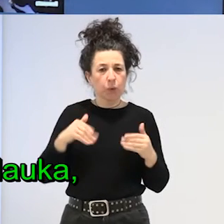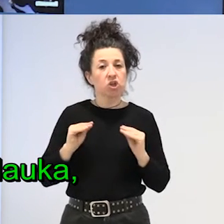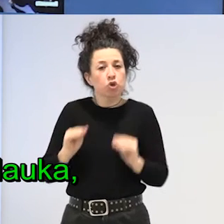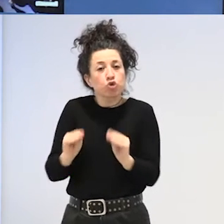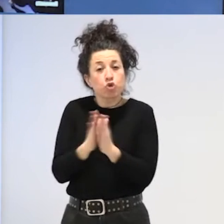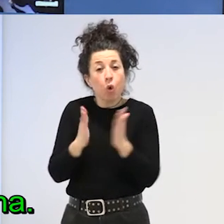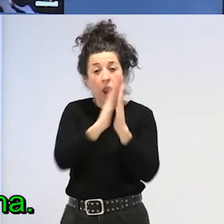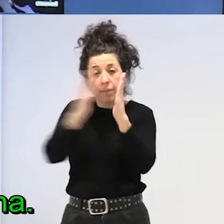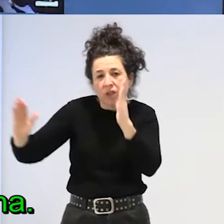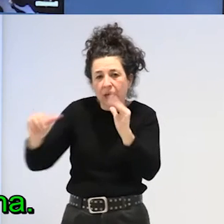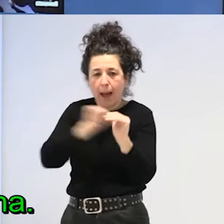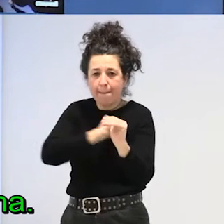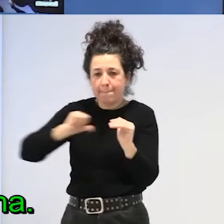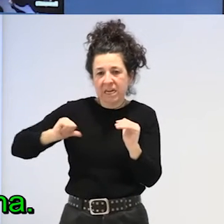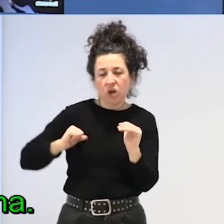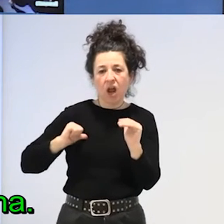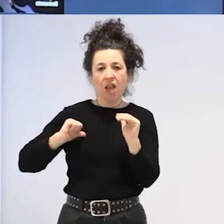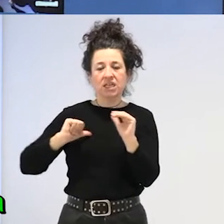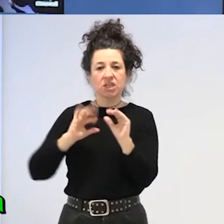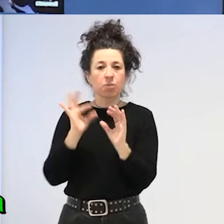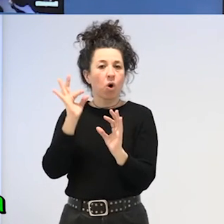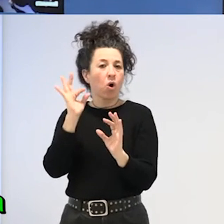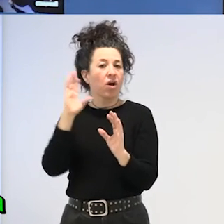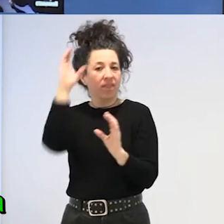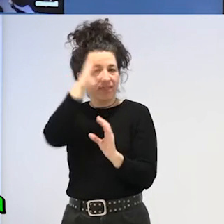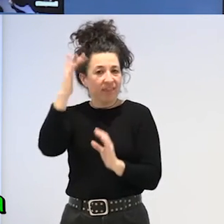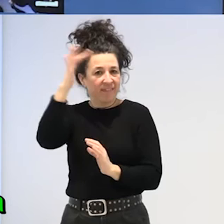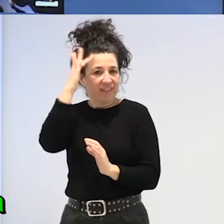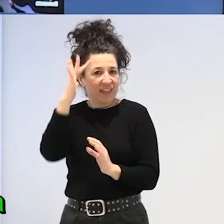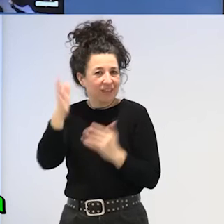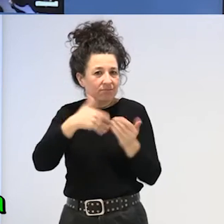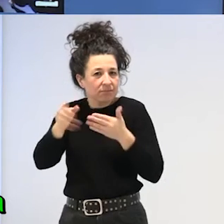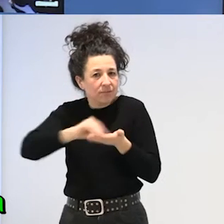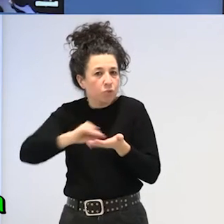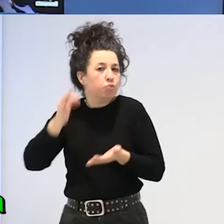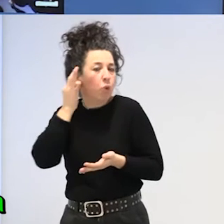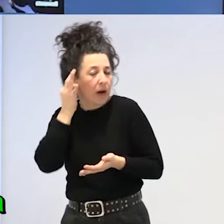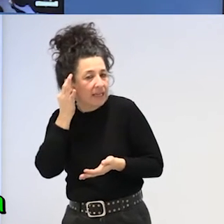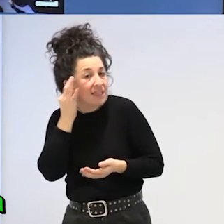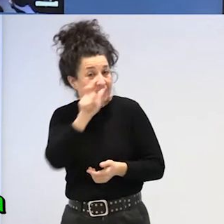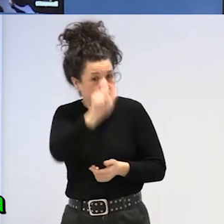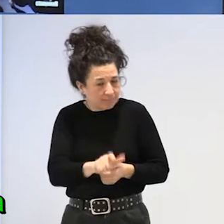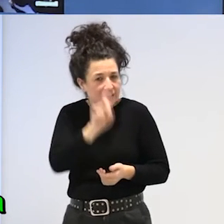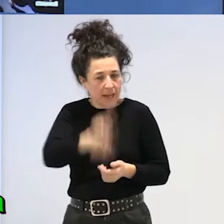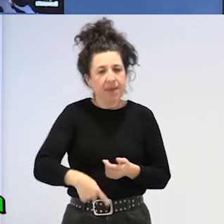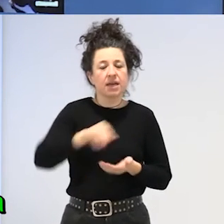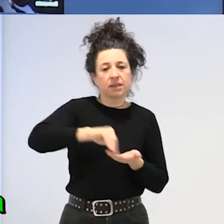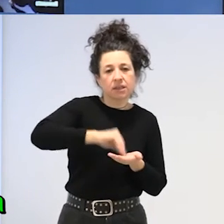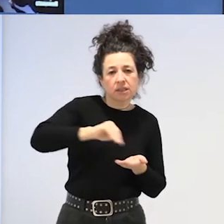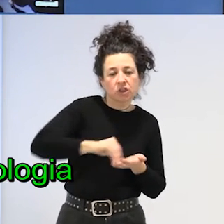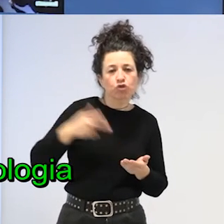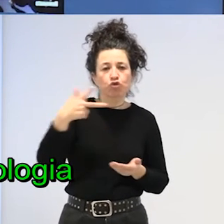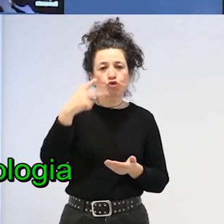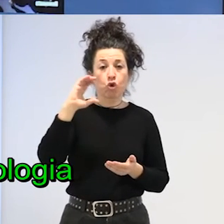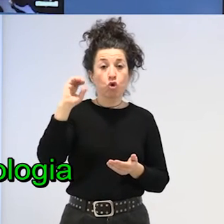pertsonala dauka etxean, emakumeen zientzia fikzioena, eta, bueno, bera idazlea da ere, Kontzi Regeirorekin